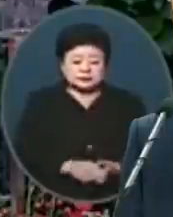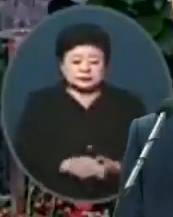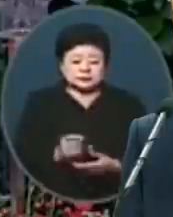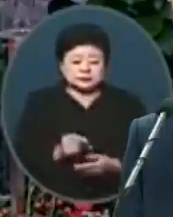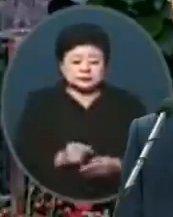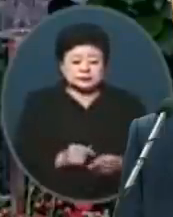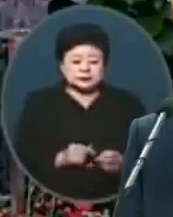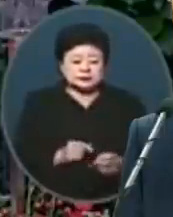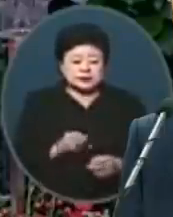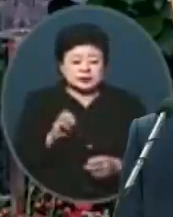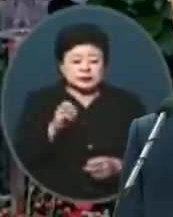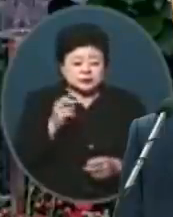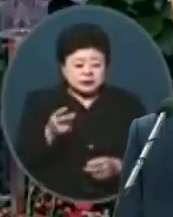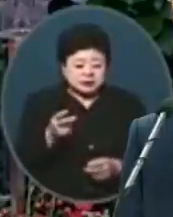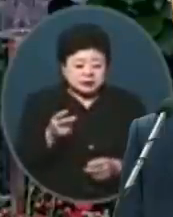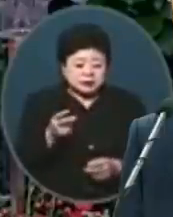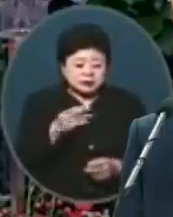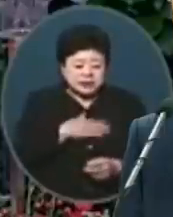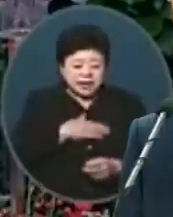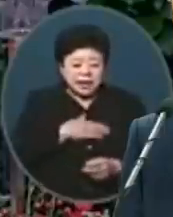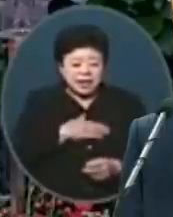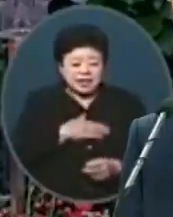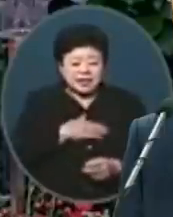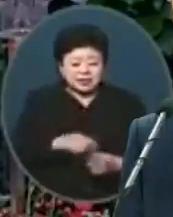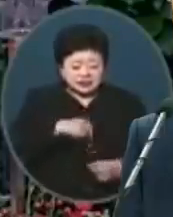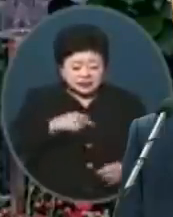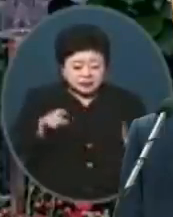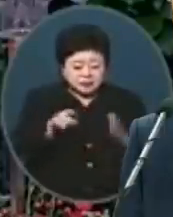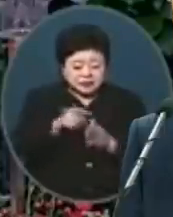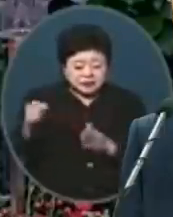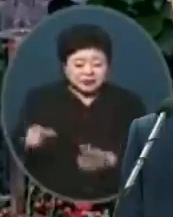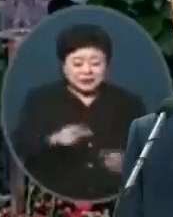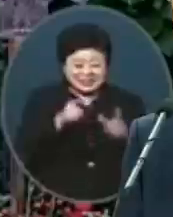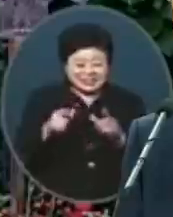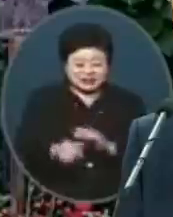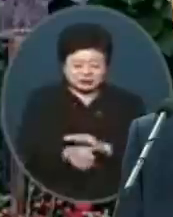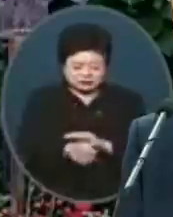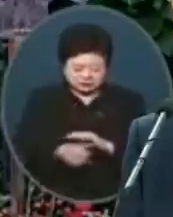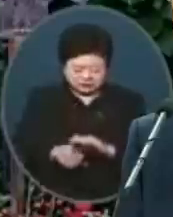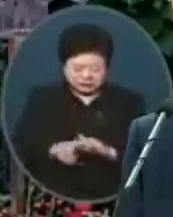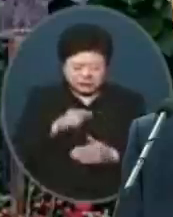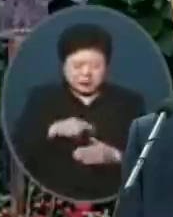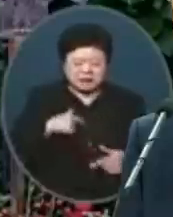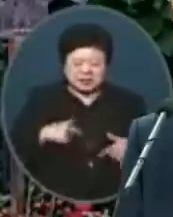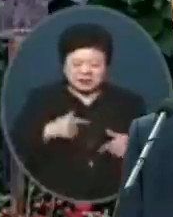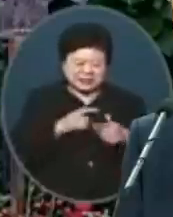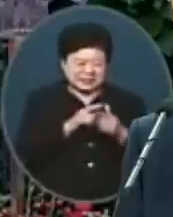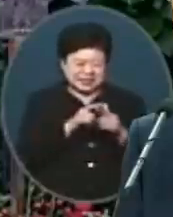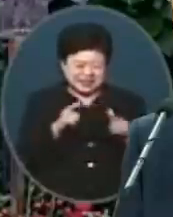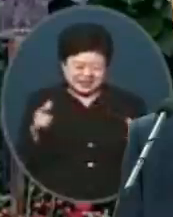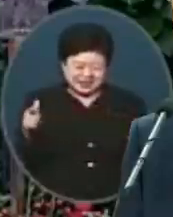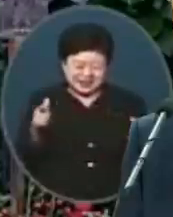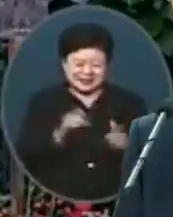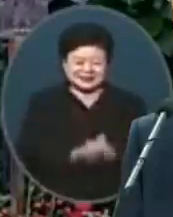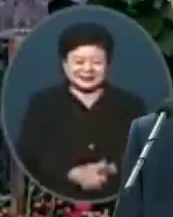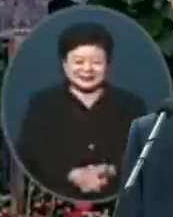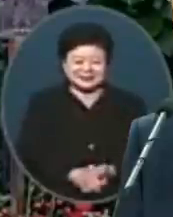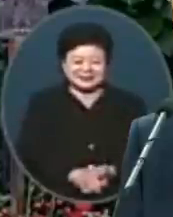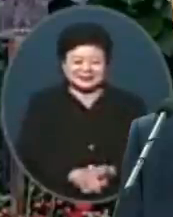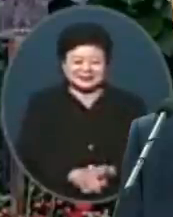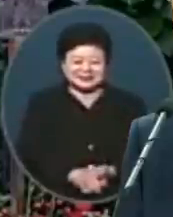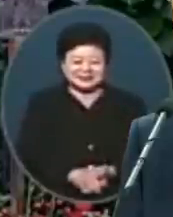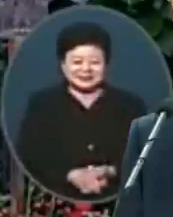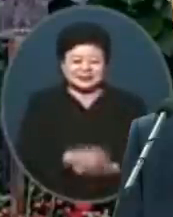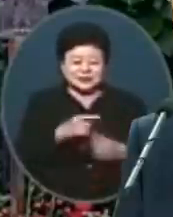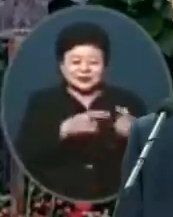히브리서 11장 33절에 나의 의인은 믿음으로 말미암아 살리라. 또한 뒤로 물러가면 내 마음이 그를 기뻐하지 아니하리라 하시느니라.